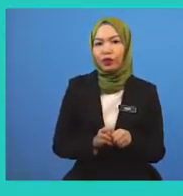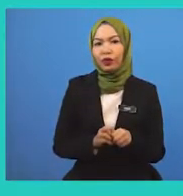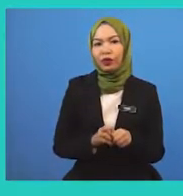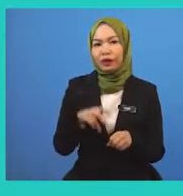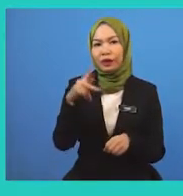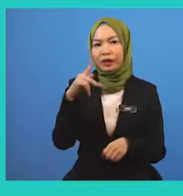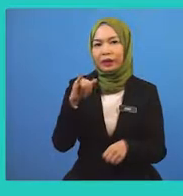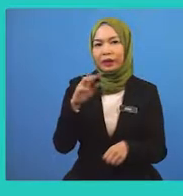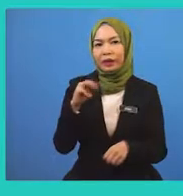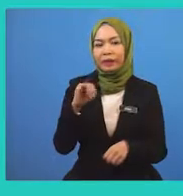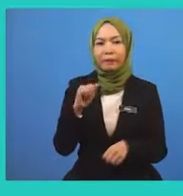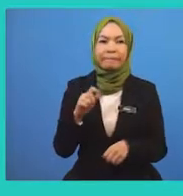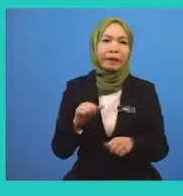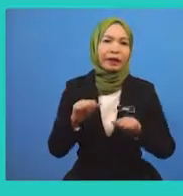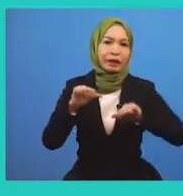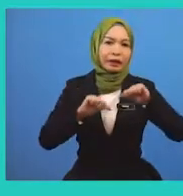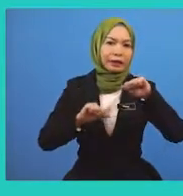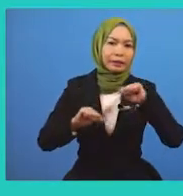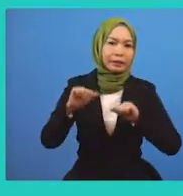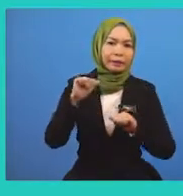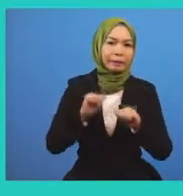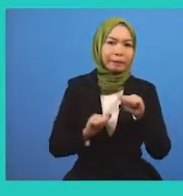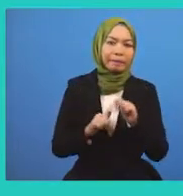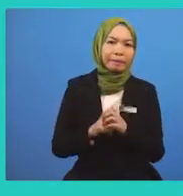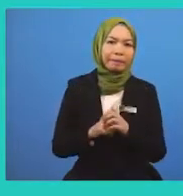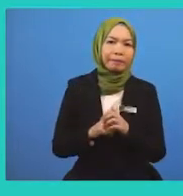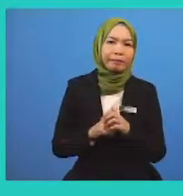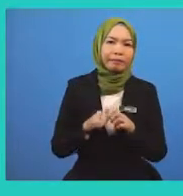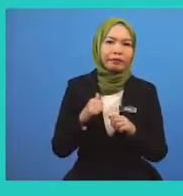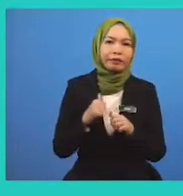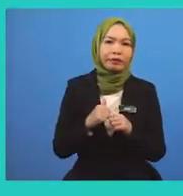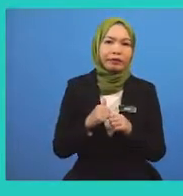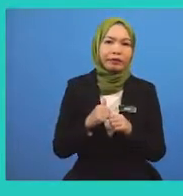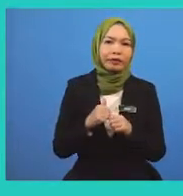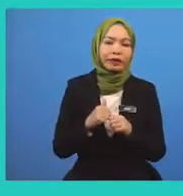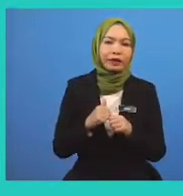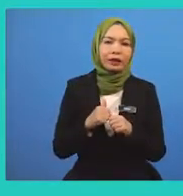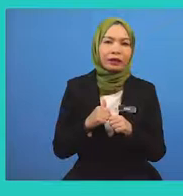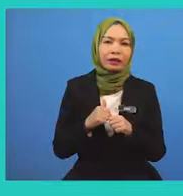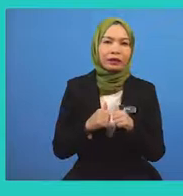Tenaga juga dibebaskan apabila ikatan kimia terbentuk.